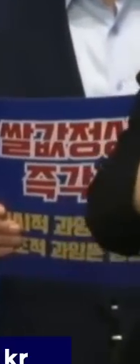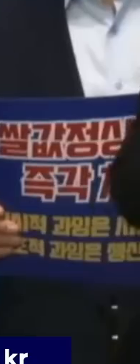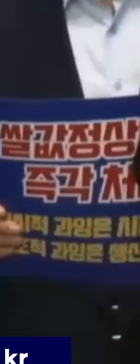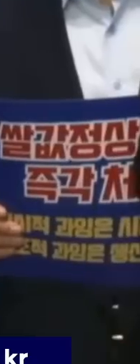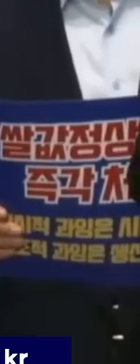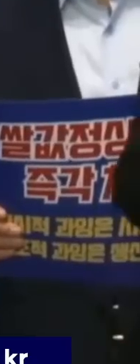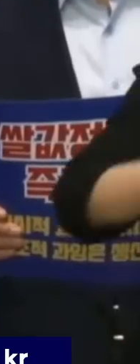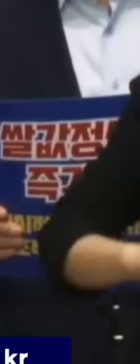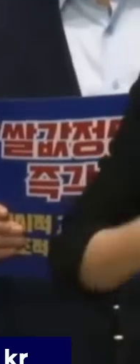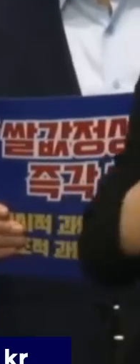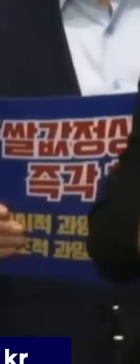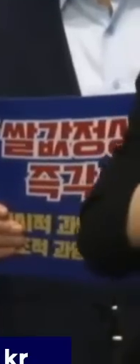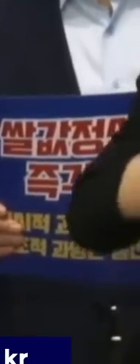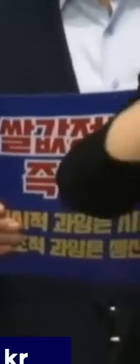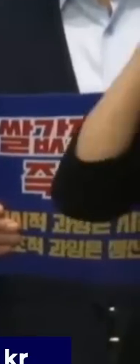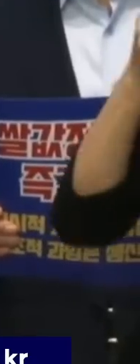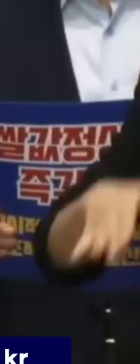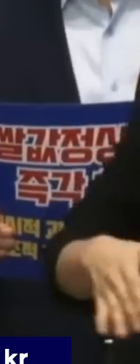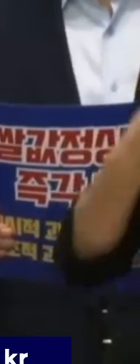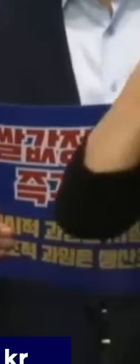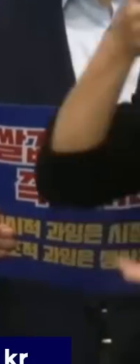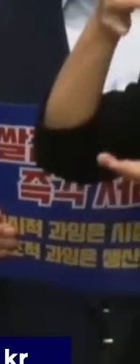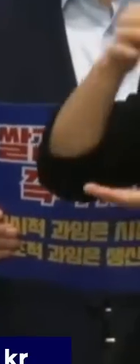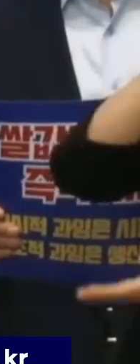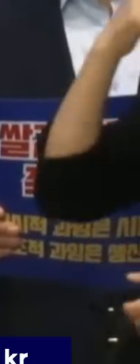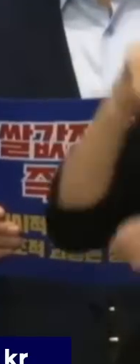정상화의 길은 여전히 멀고 험난합니다.